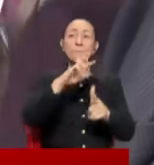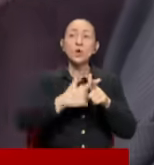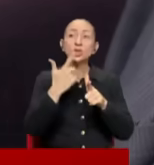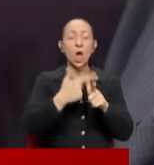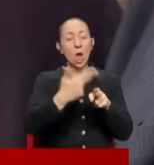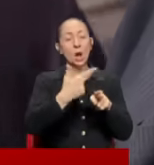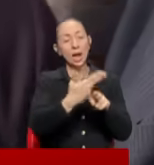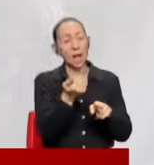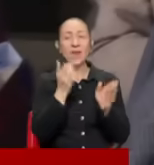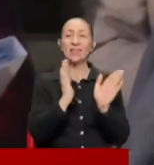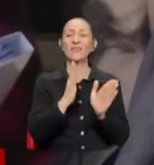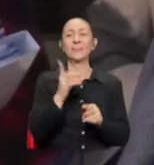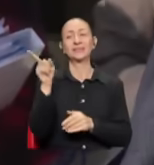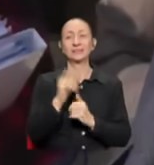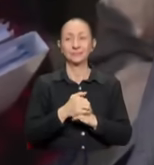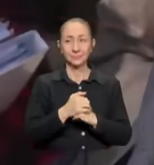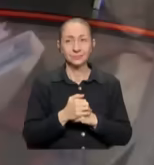projelerimizden örnek almaya devam etsin.